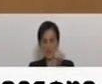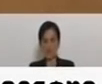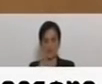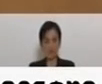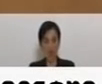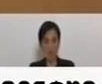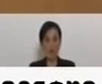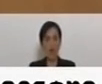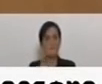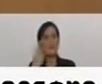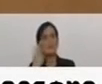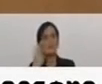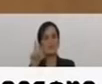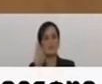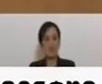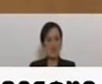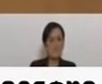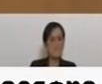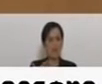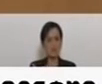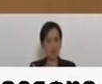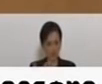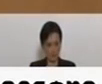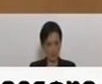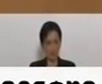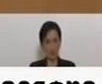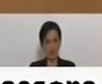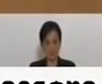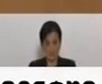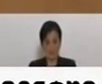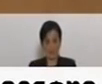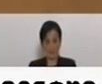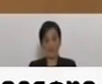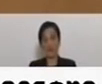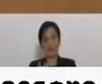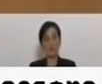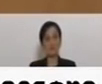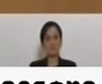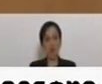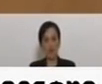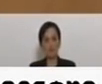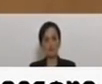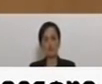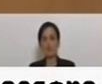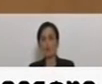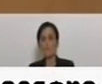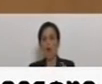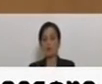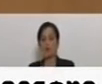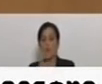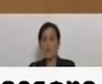ამ იდეალებსა და ფასეულობებს შეეწირნენ, რომ დღევანდელი საქართველო სწორედ მათ მონაპოვარზე